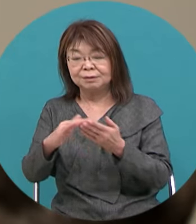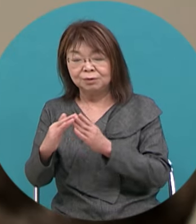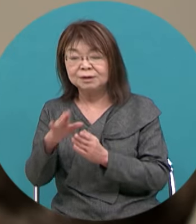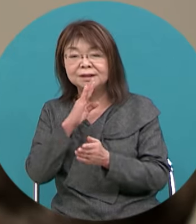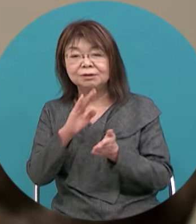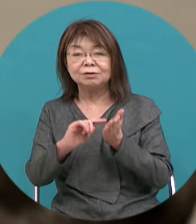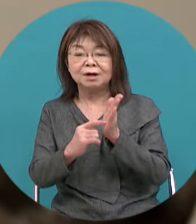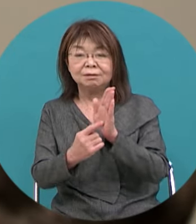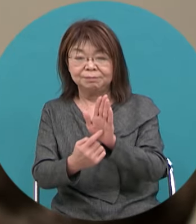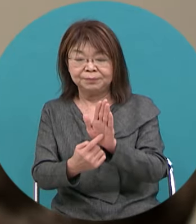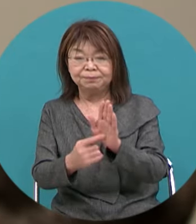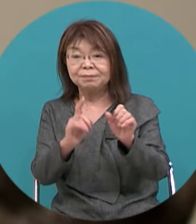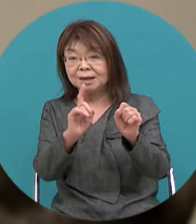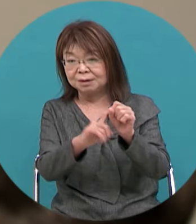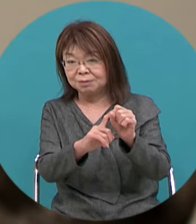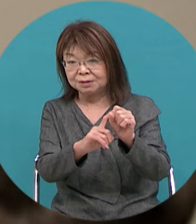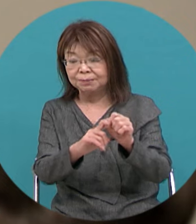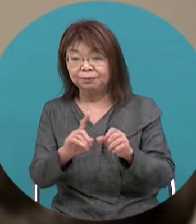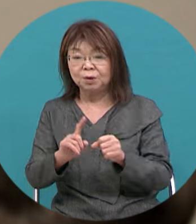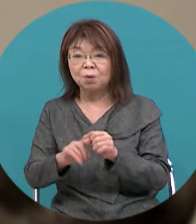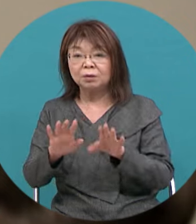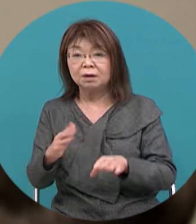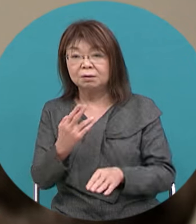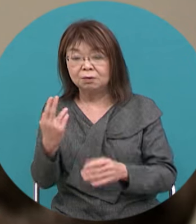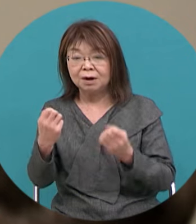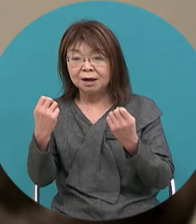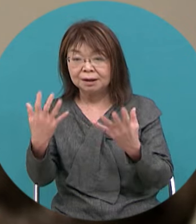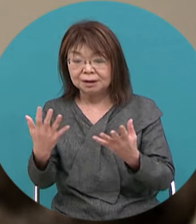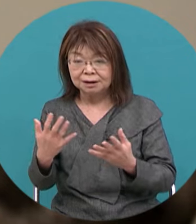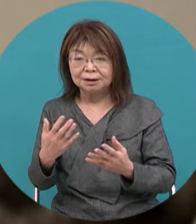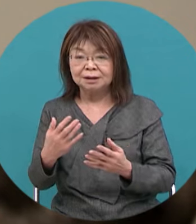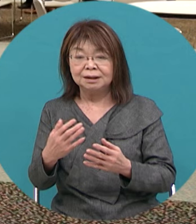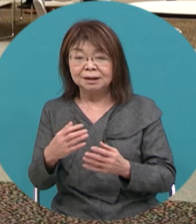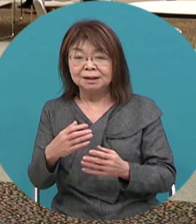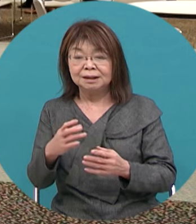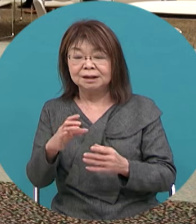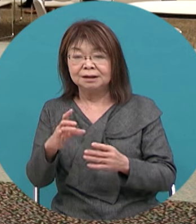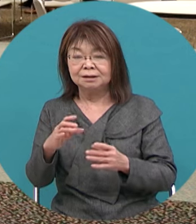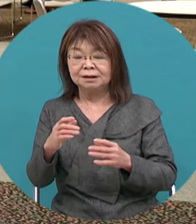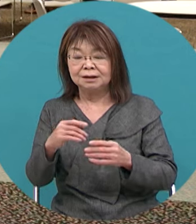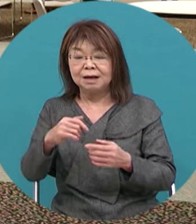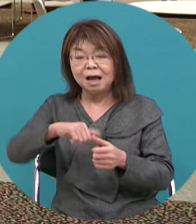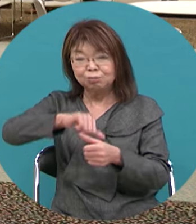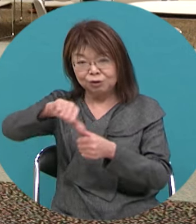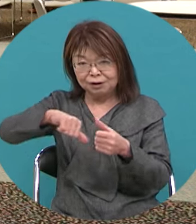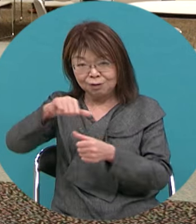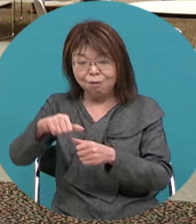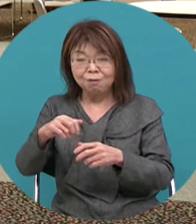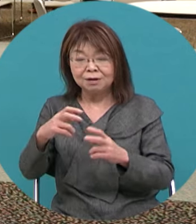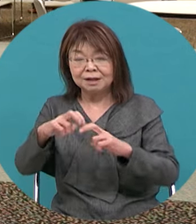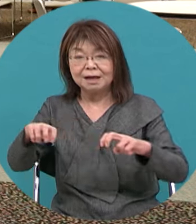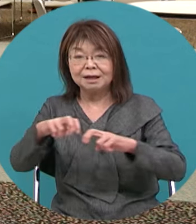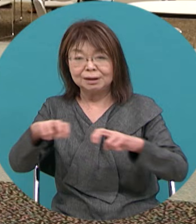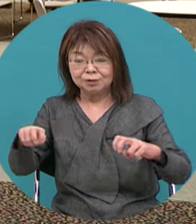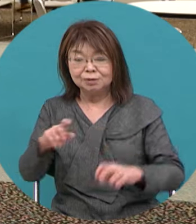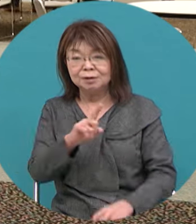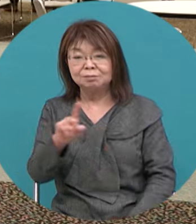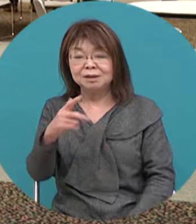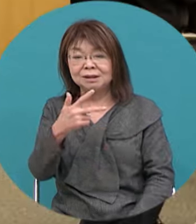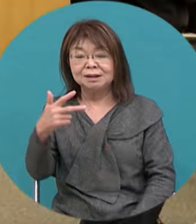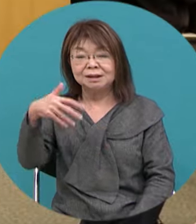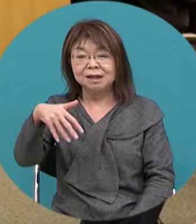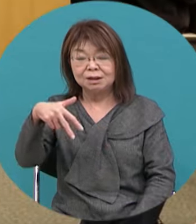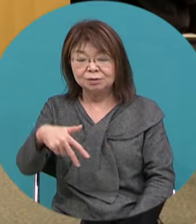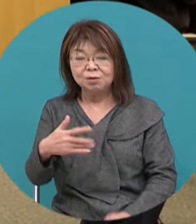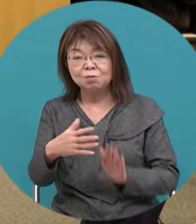。今年度は新たに会員企業がアプリケーションの開発やビジネスモデルを試す際